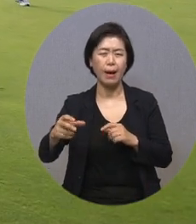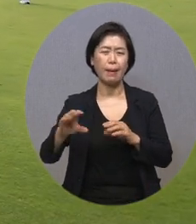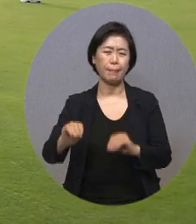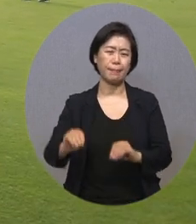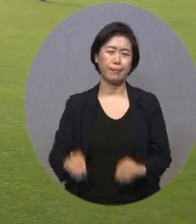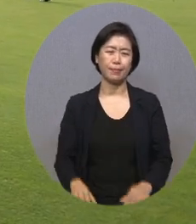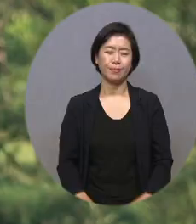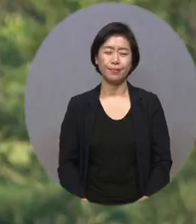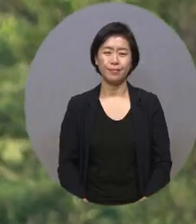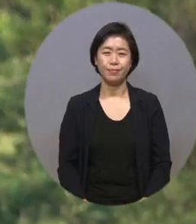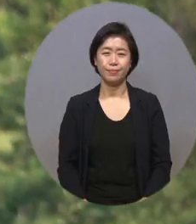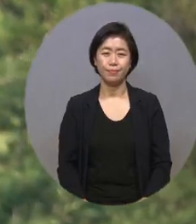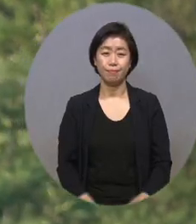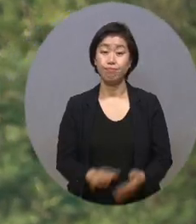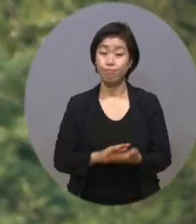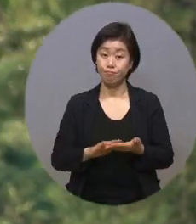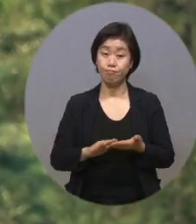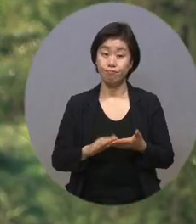나이스!